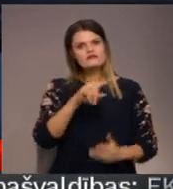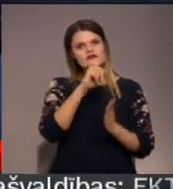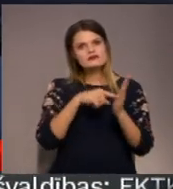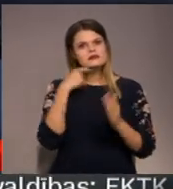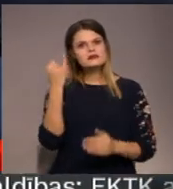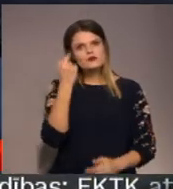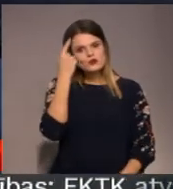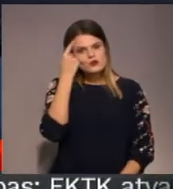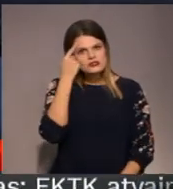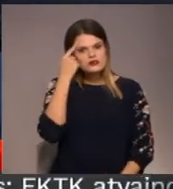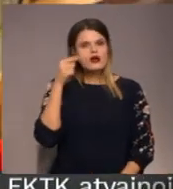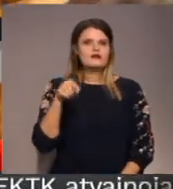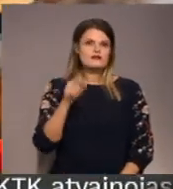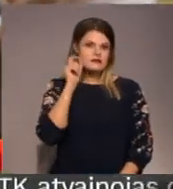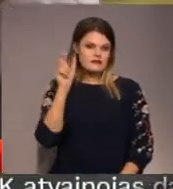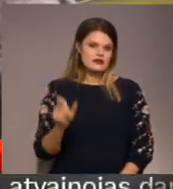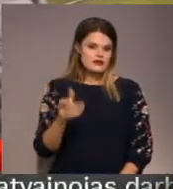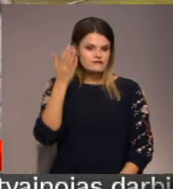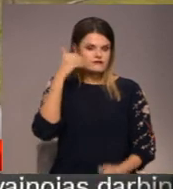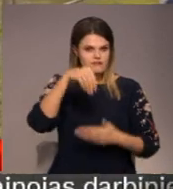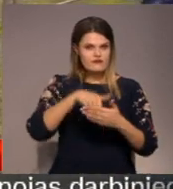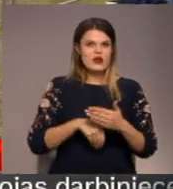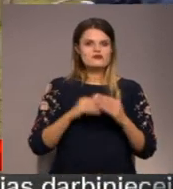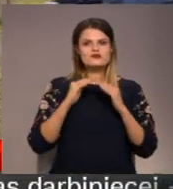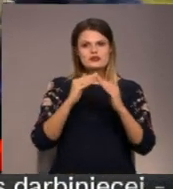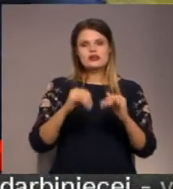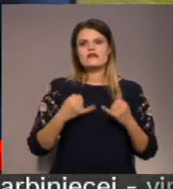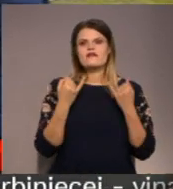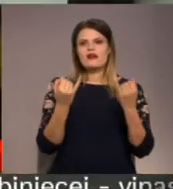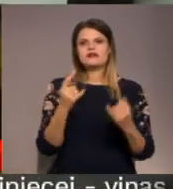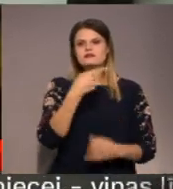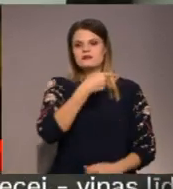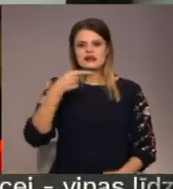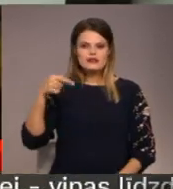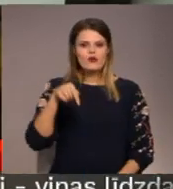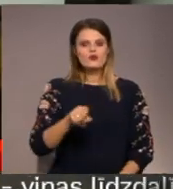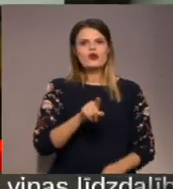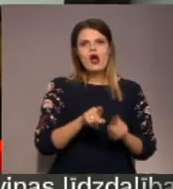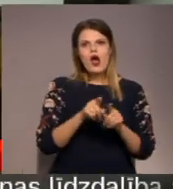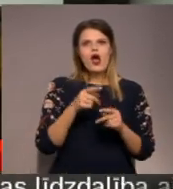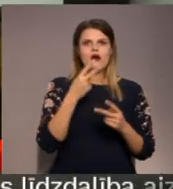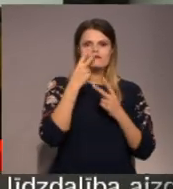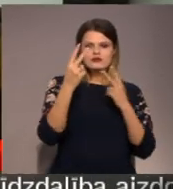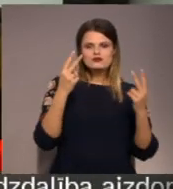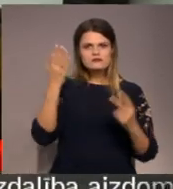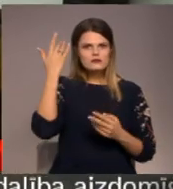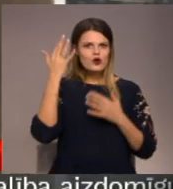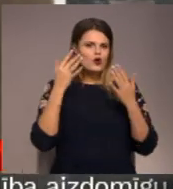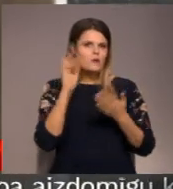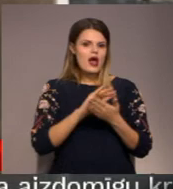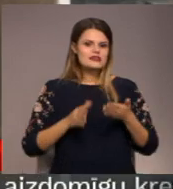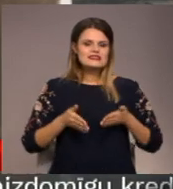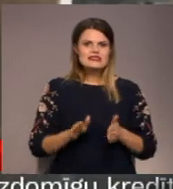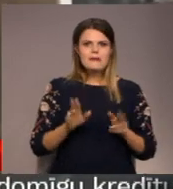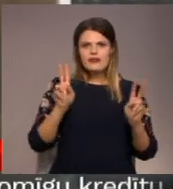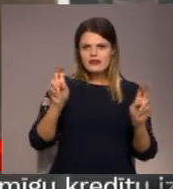viņam kaut kas interesē. Jākabam Janševskim Nīgrandes vēstures klētī ir veltīts pirmais stāvs. Tie ir ne tikai vizualizācijas no romāna Dzimtene, bet